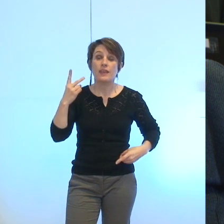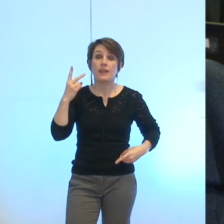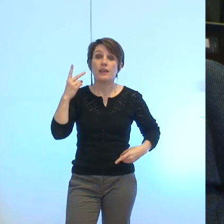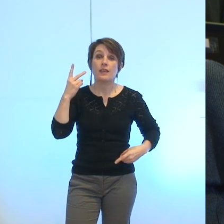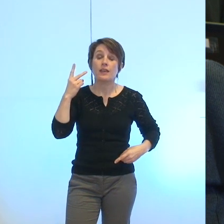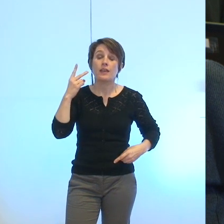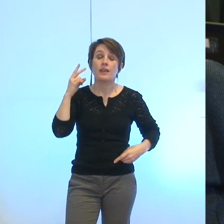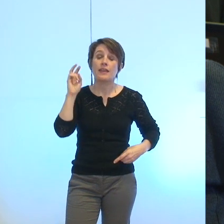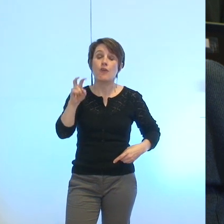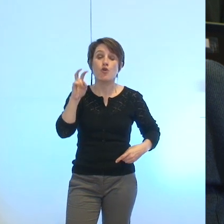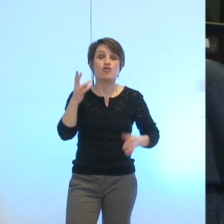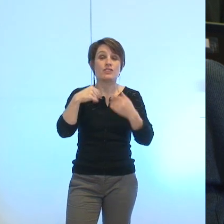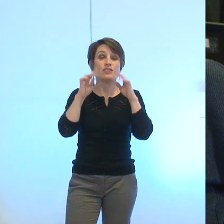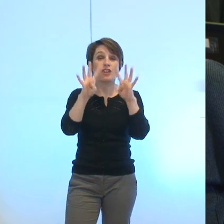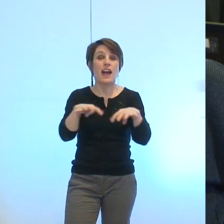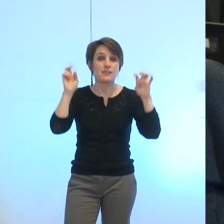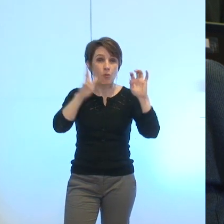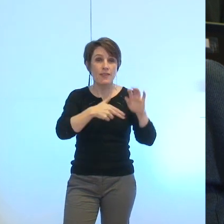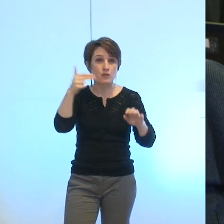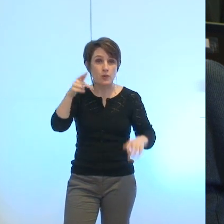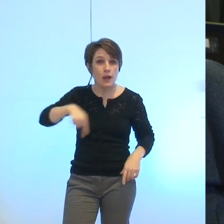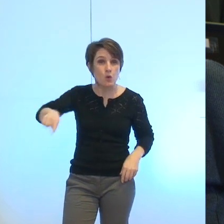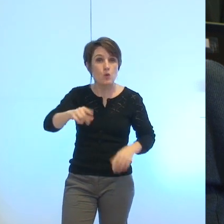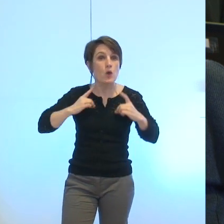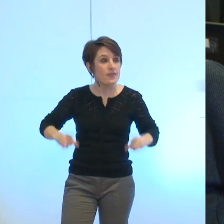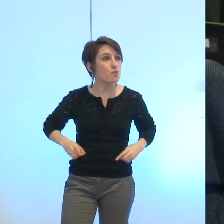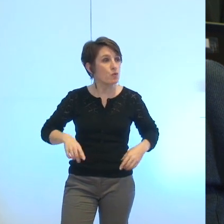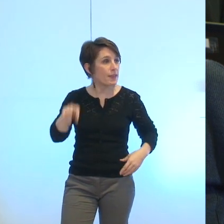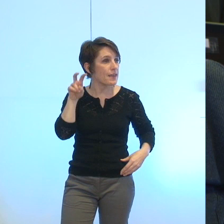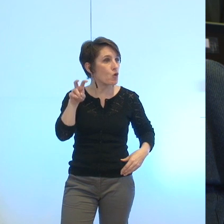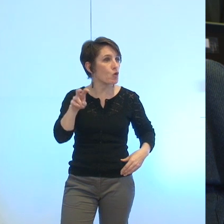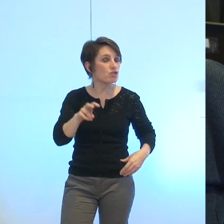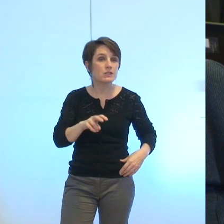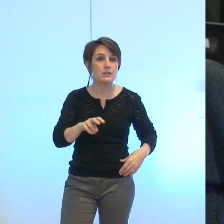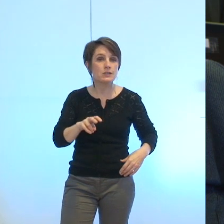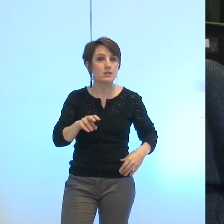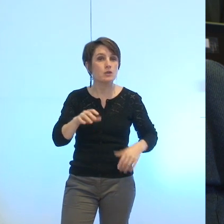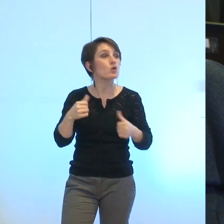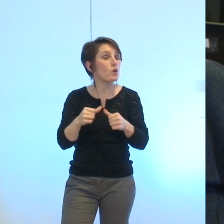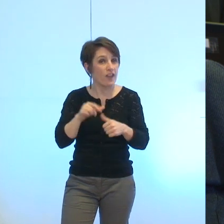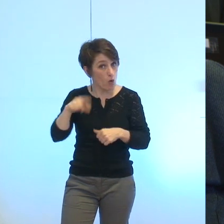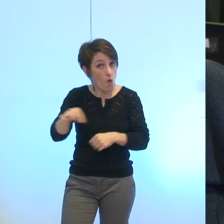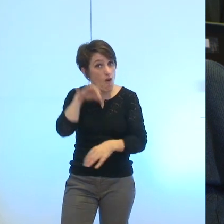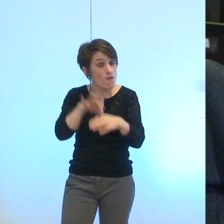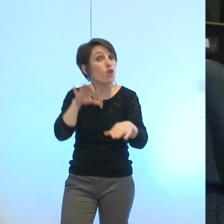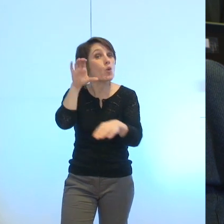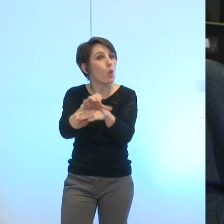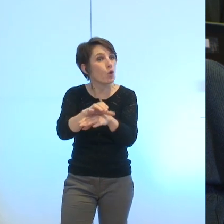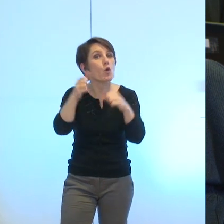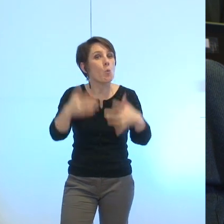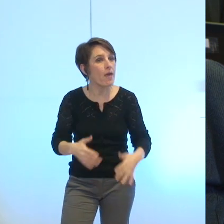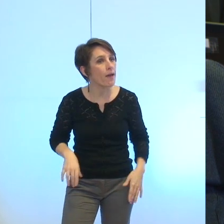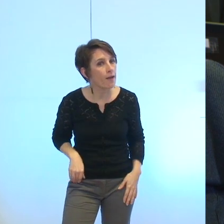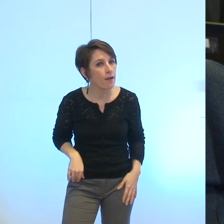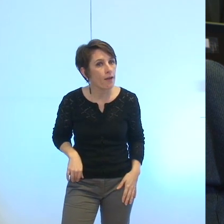nationale sur le projet de loi de finances combien ont voté contre le projet de loi de